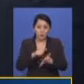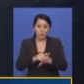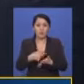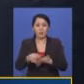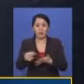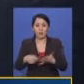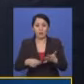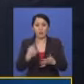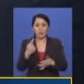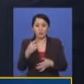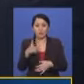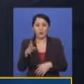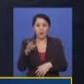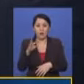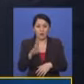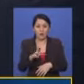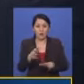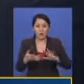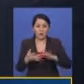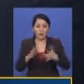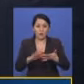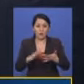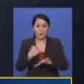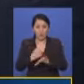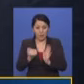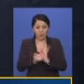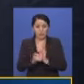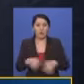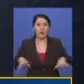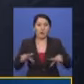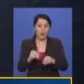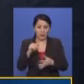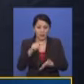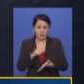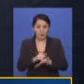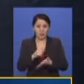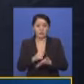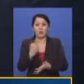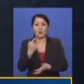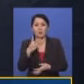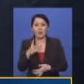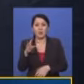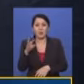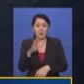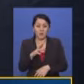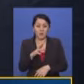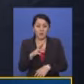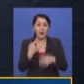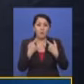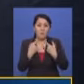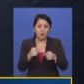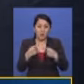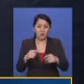толтырылады. 1 мамырдан бастап виртуалдық қойма арқылы рәсімделетін барлық құжаттарға, 1 шілдеден бастап дүниежүзілік сауда